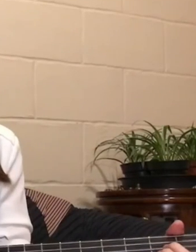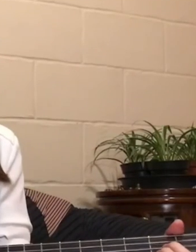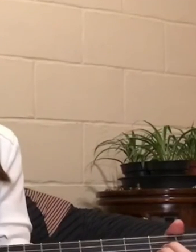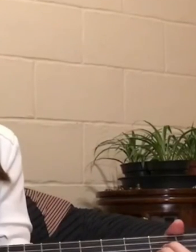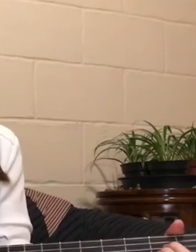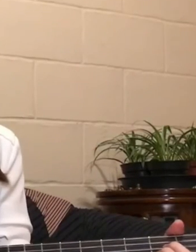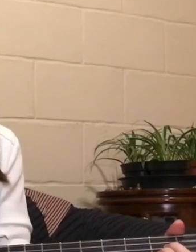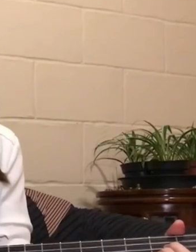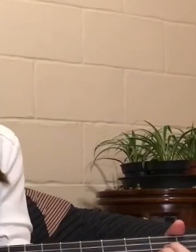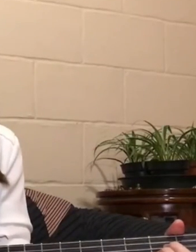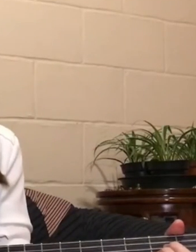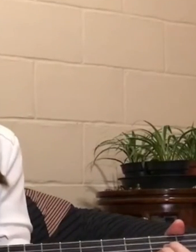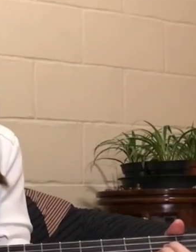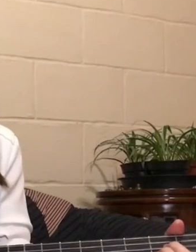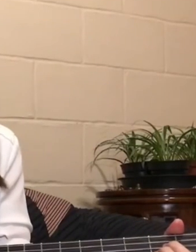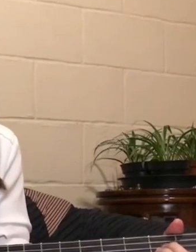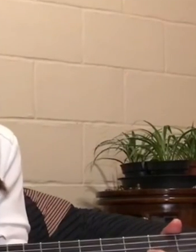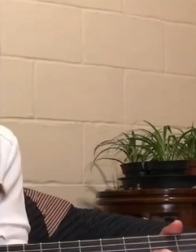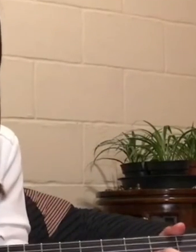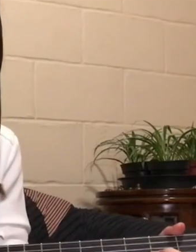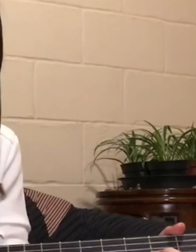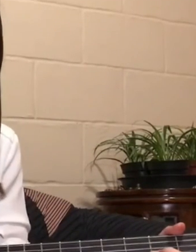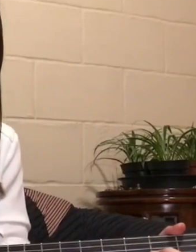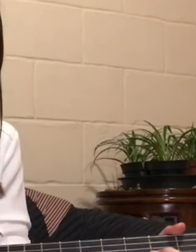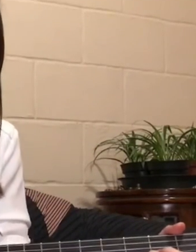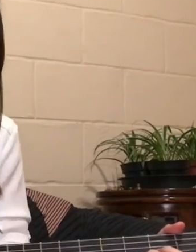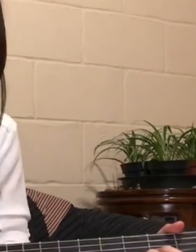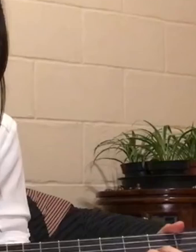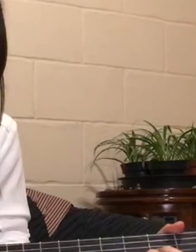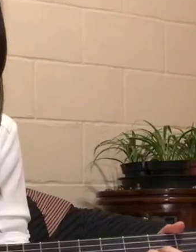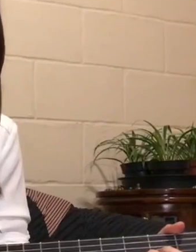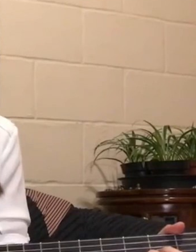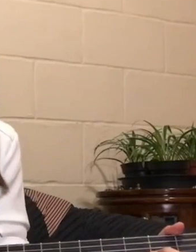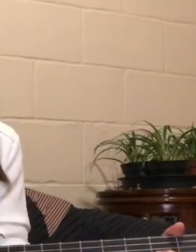saja, ku ingin diam berdua,